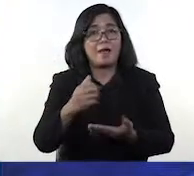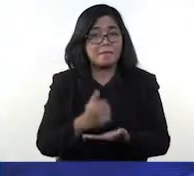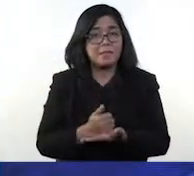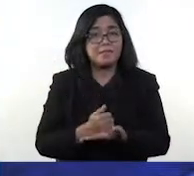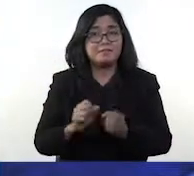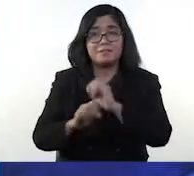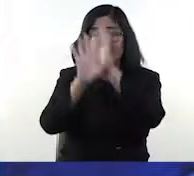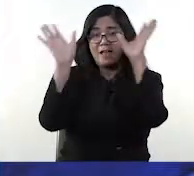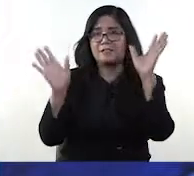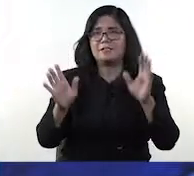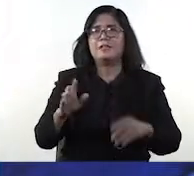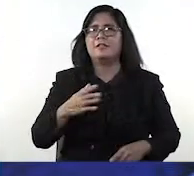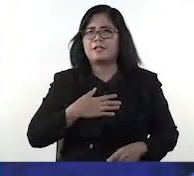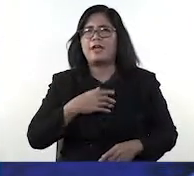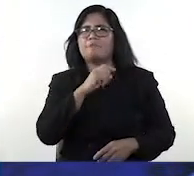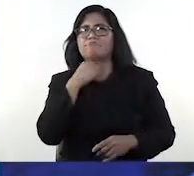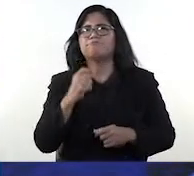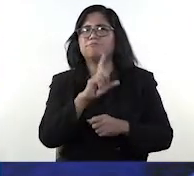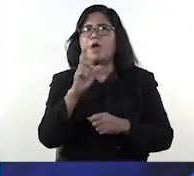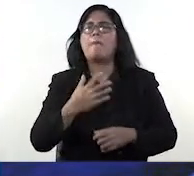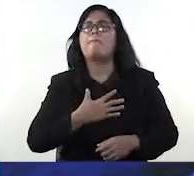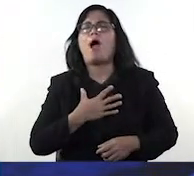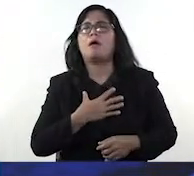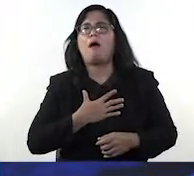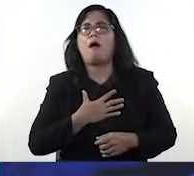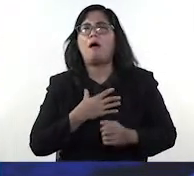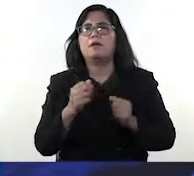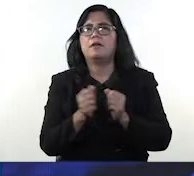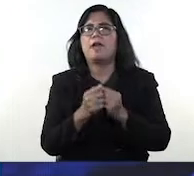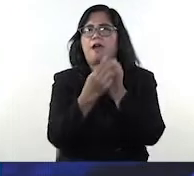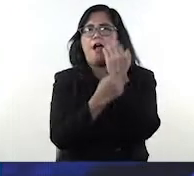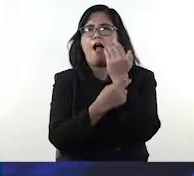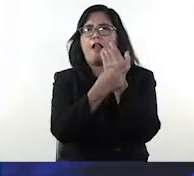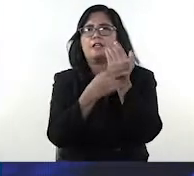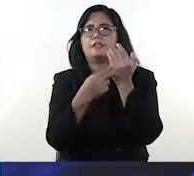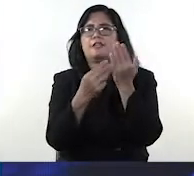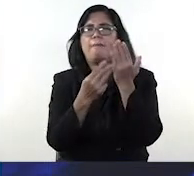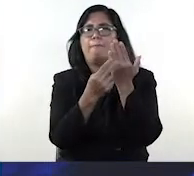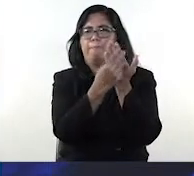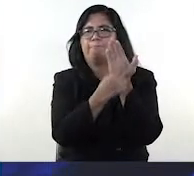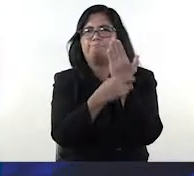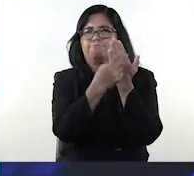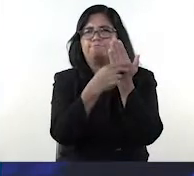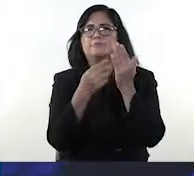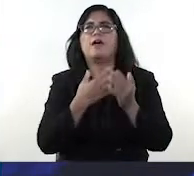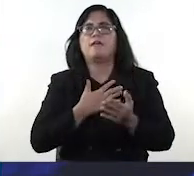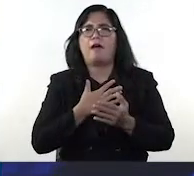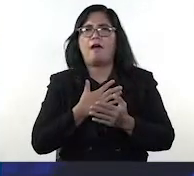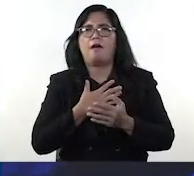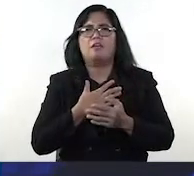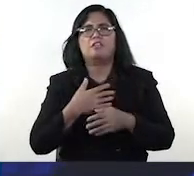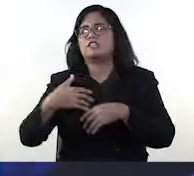hai kenapa Saya bangga dengan Alkitab saya orang boleh bilang Alkitab sudah dipalsukan orang boleh bilang Alkitab hanya fiksi